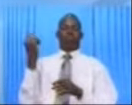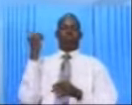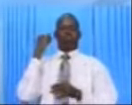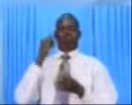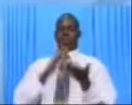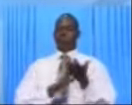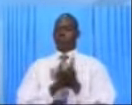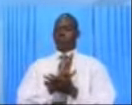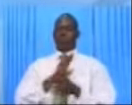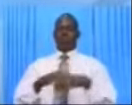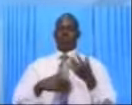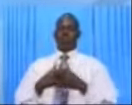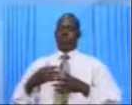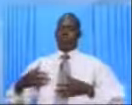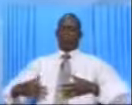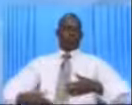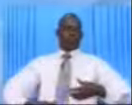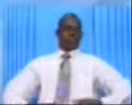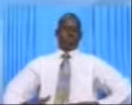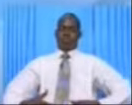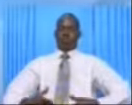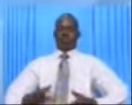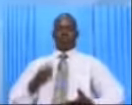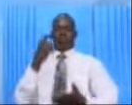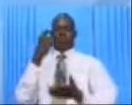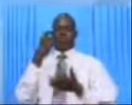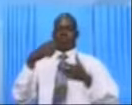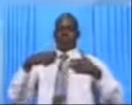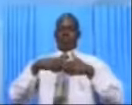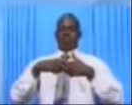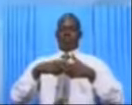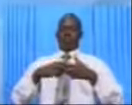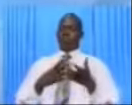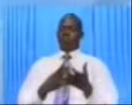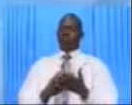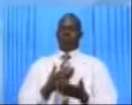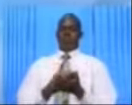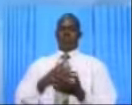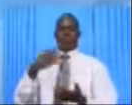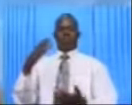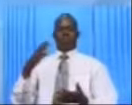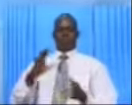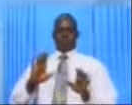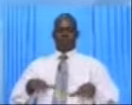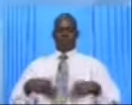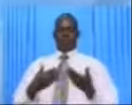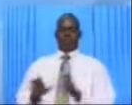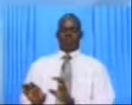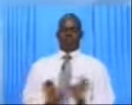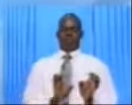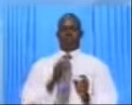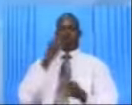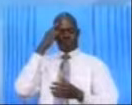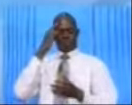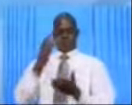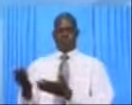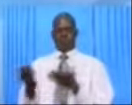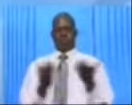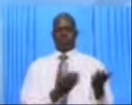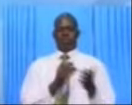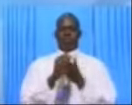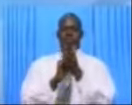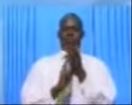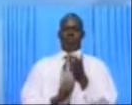plaintes sur le coût de l'électricité très cher, on n'arrive pas à faire des bénéfices. Comment vous allez faire pour pouvoir justement les amener à réduire,